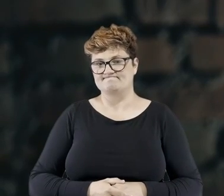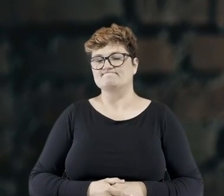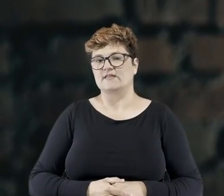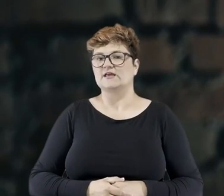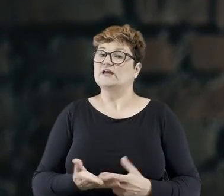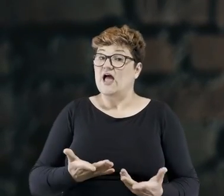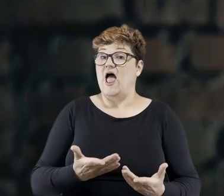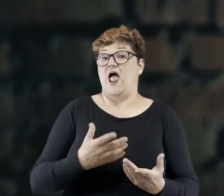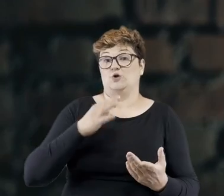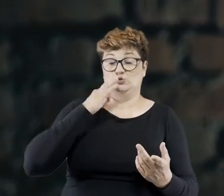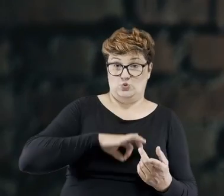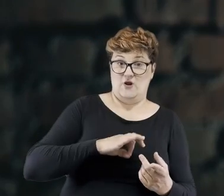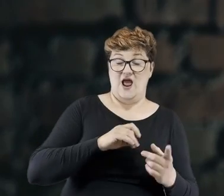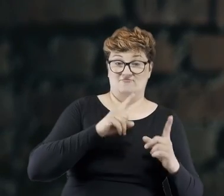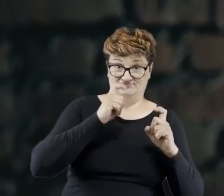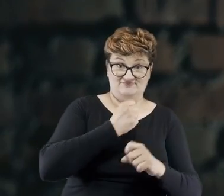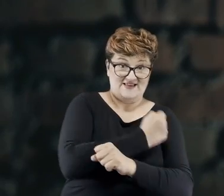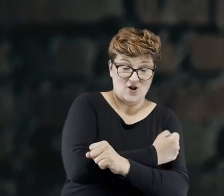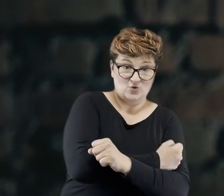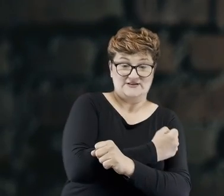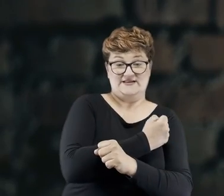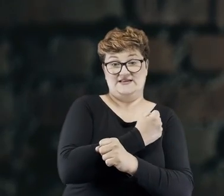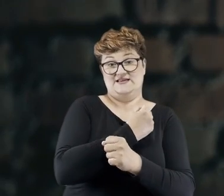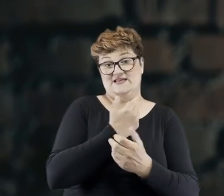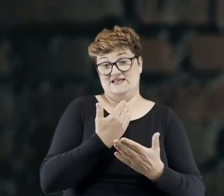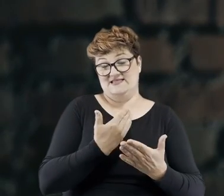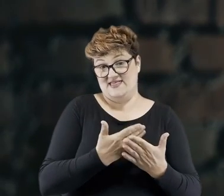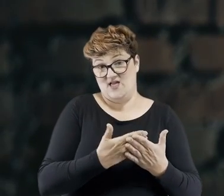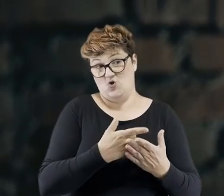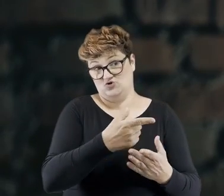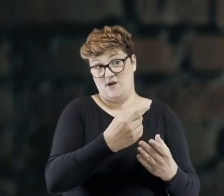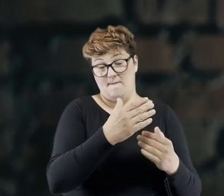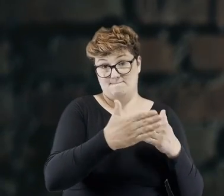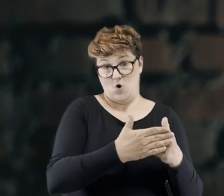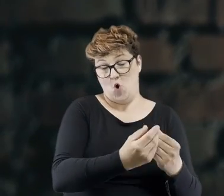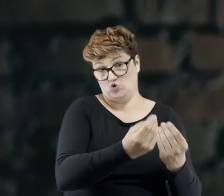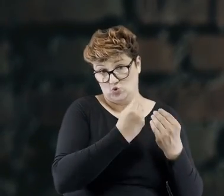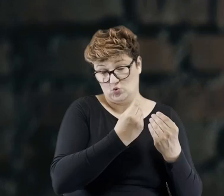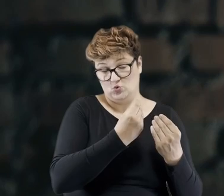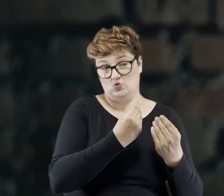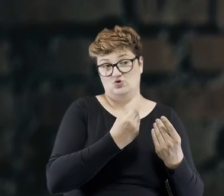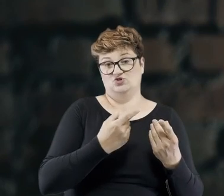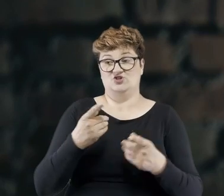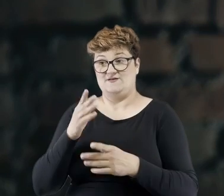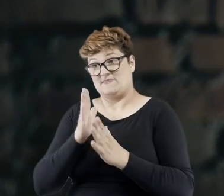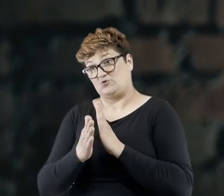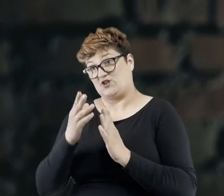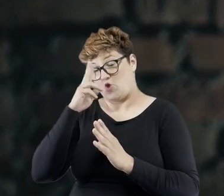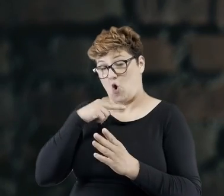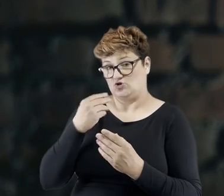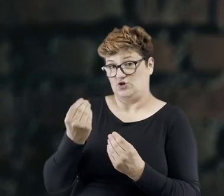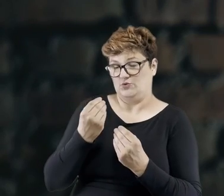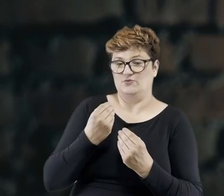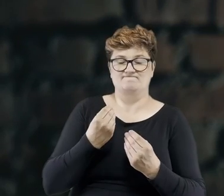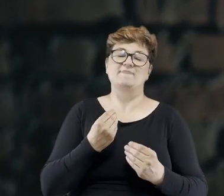ona czy zaczęła brać te narkotyki już w związku z Panieńskim, czy też bezpośrednio od ojca, tego nie wiem,